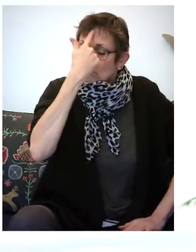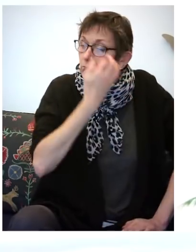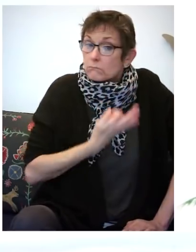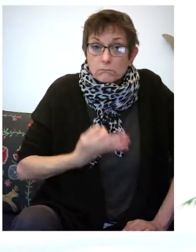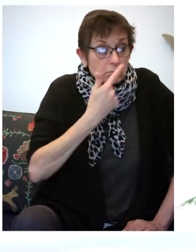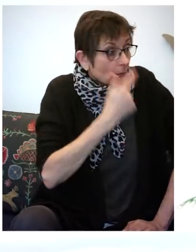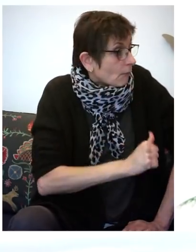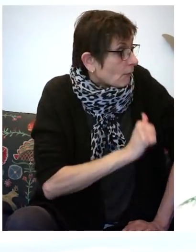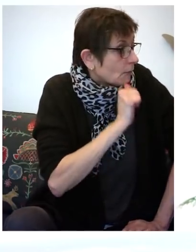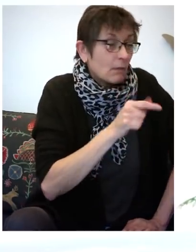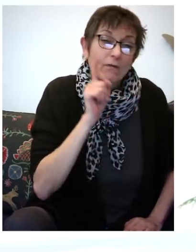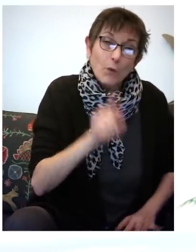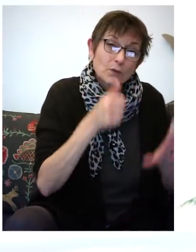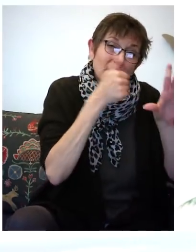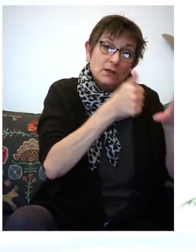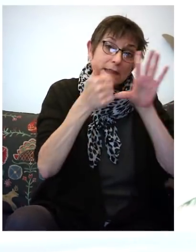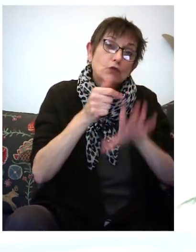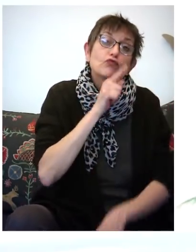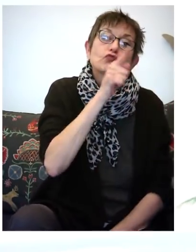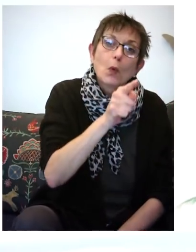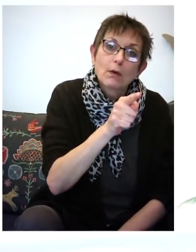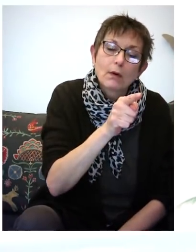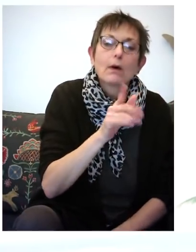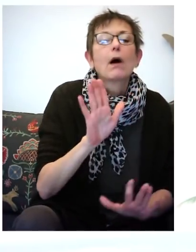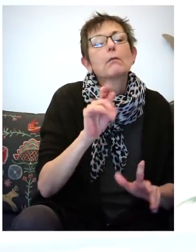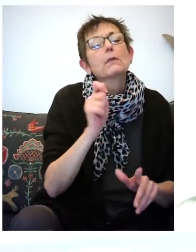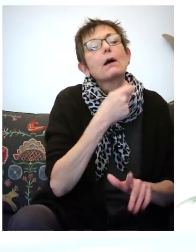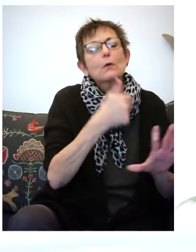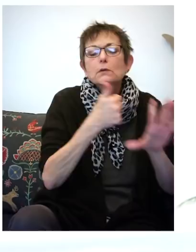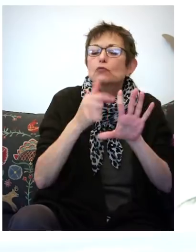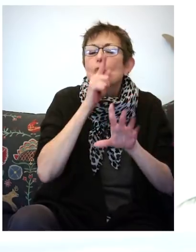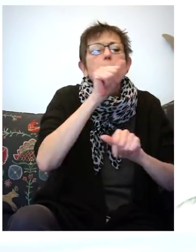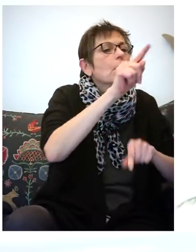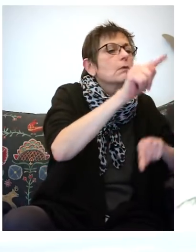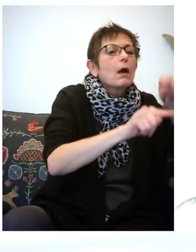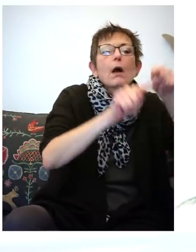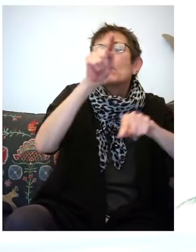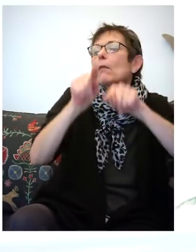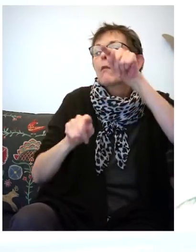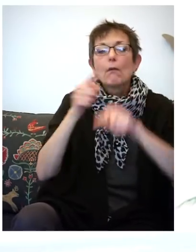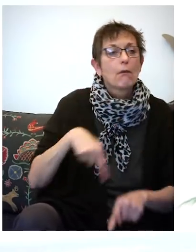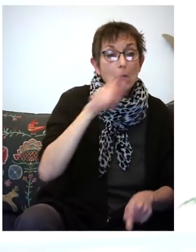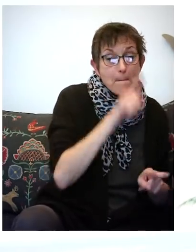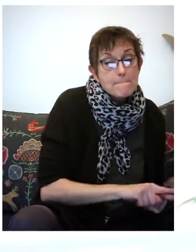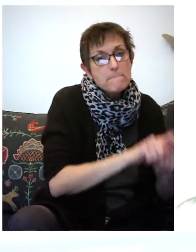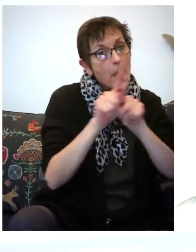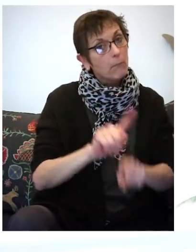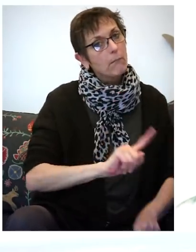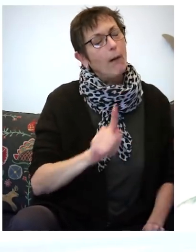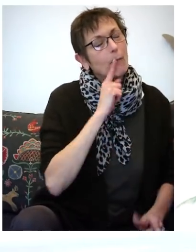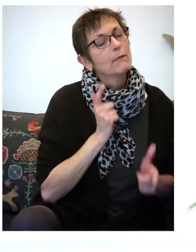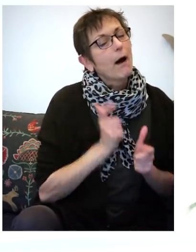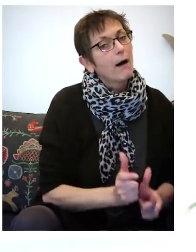chose d'automatique qu'on fait sans y penser et sans aucune souffrance. Alors forcément, ce chiffre va varier un petit peu d'une personne à l'autre parce qu'on n'est pas des clones.